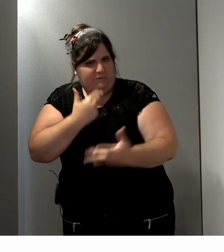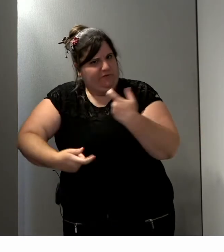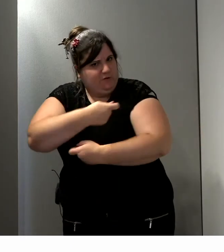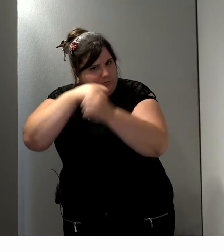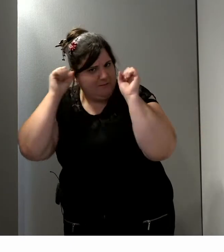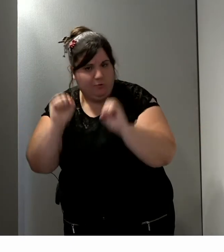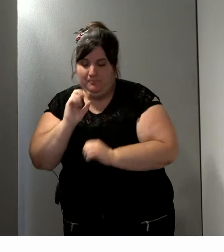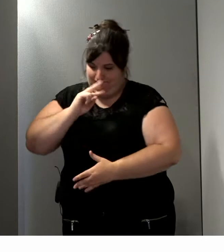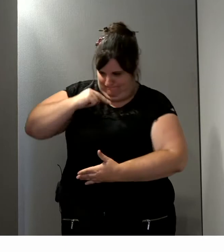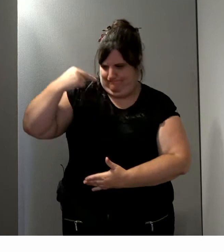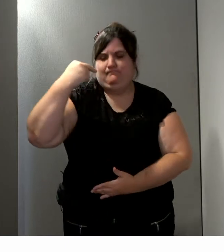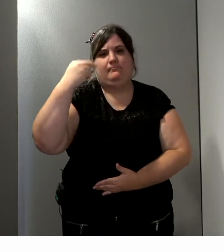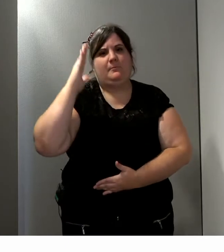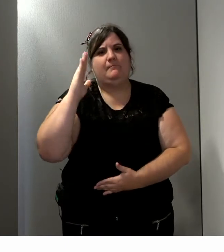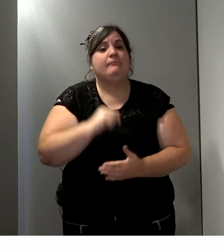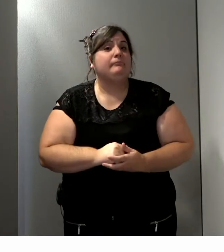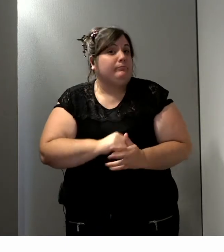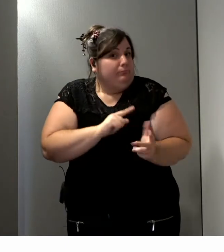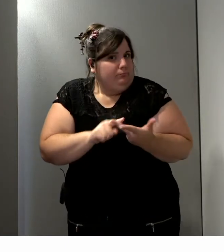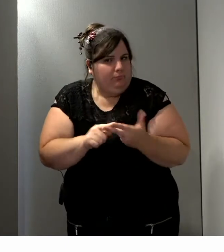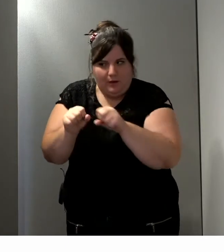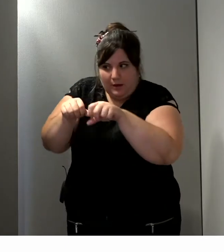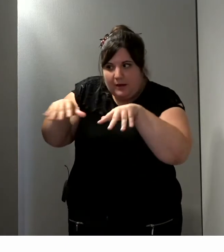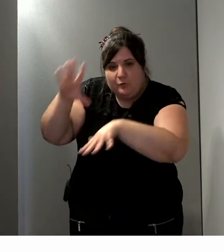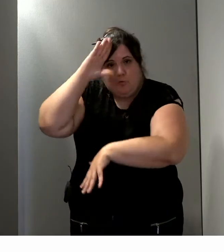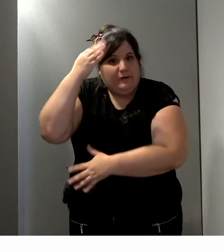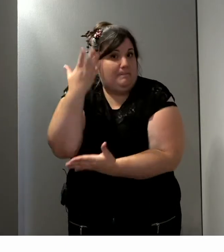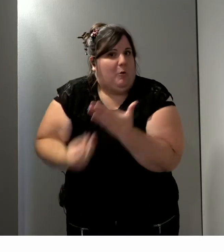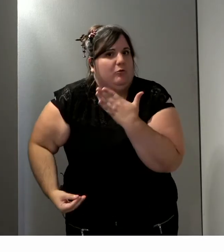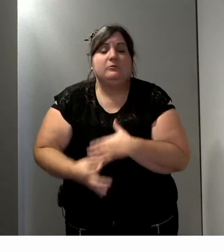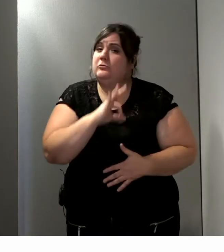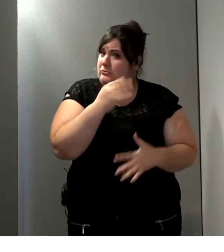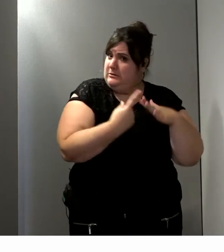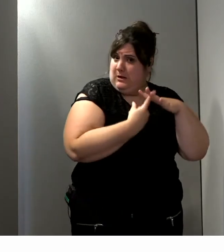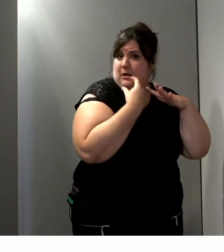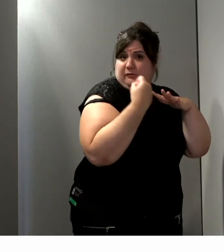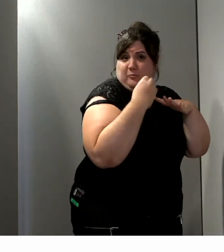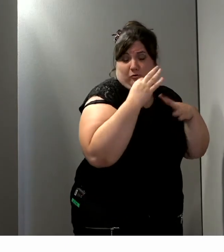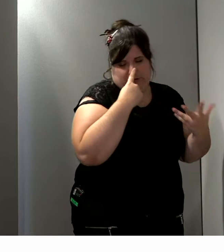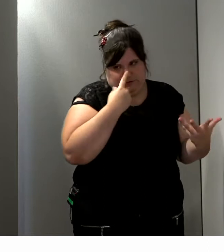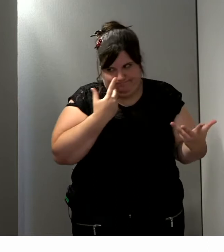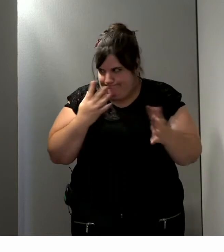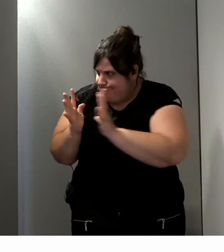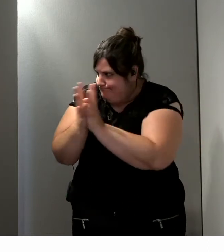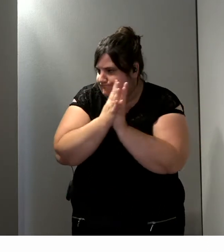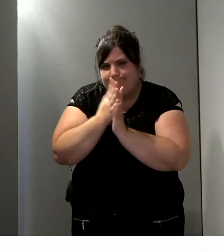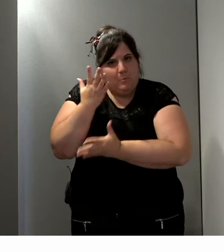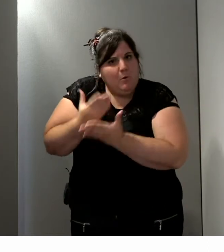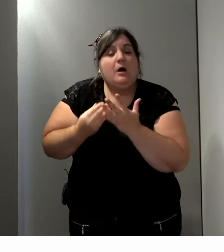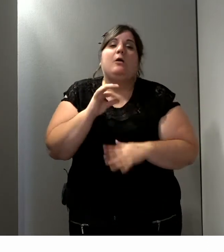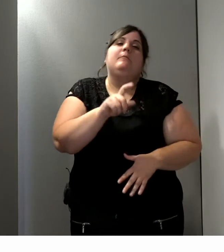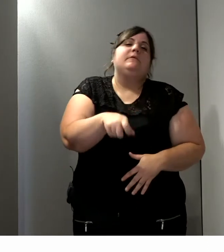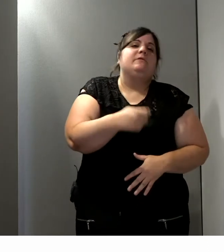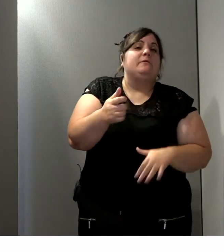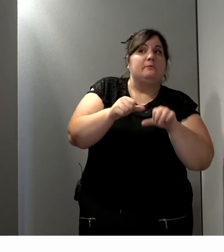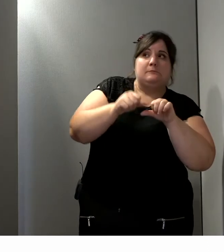identifié dans cette étude, c'est le manque de réseau professionnel inhérent à l'isolement, ce que vous indiquez aussi, hein, Hugues. C'est effectivement cet isolement